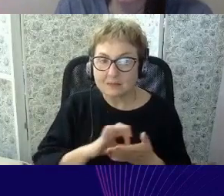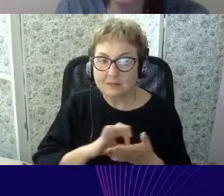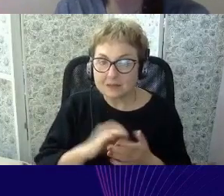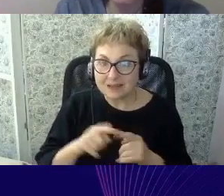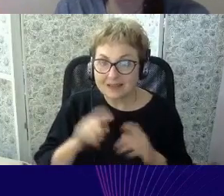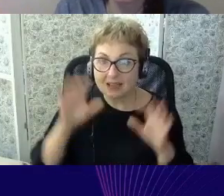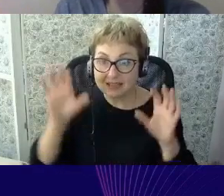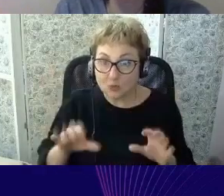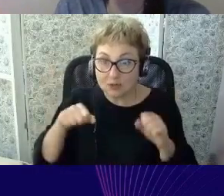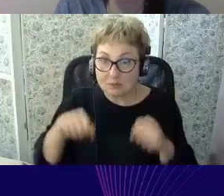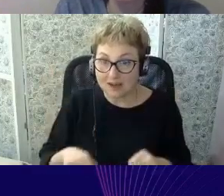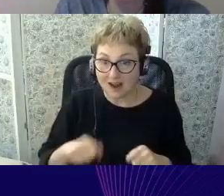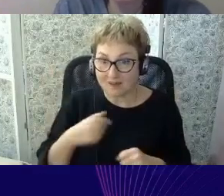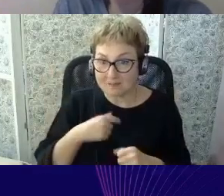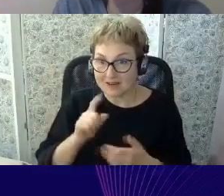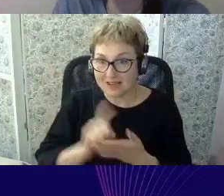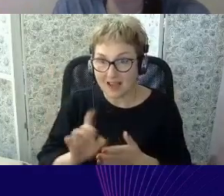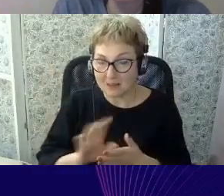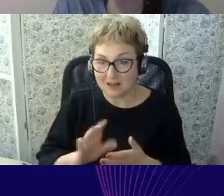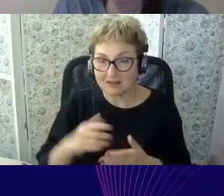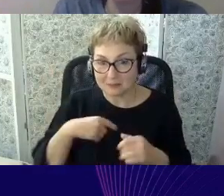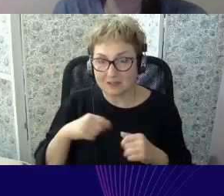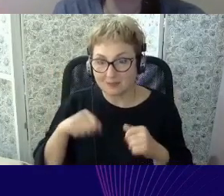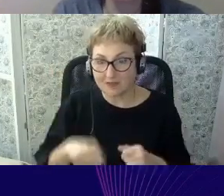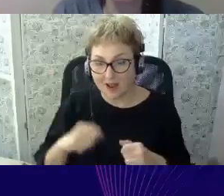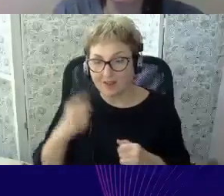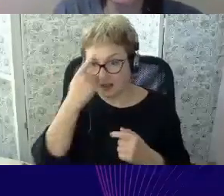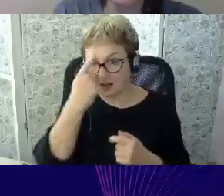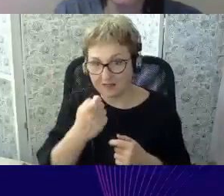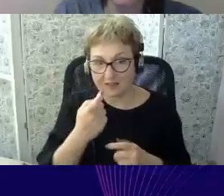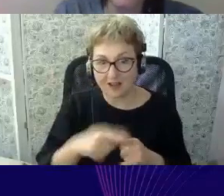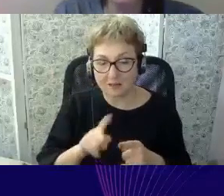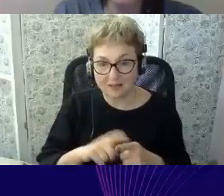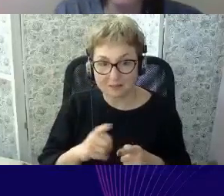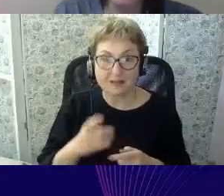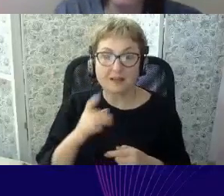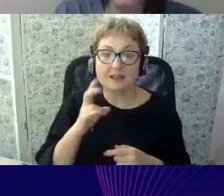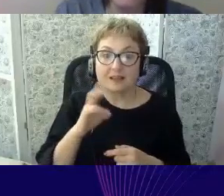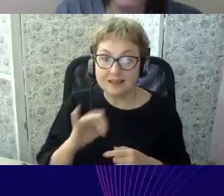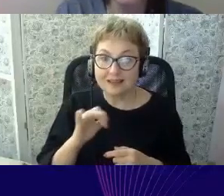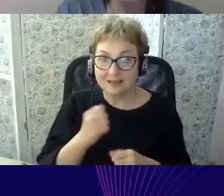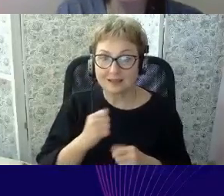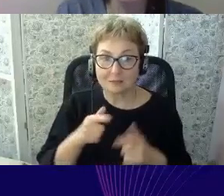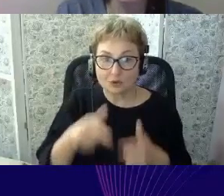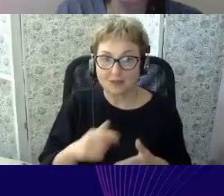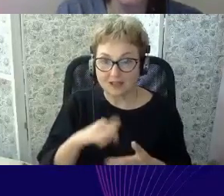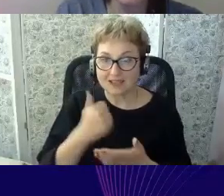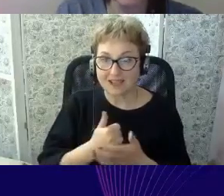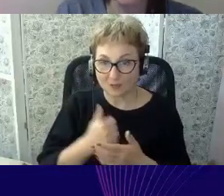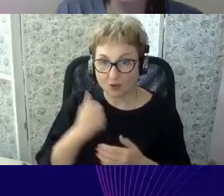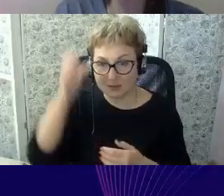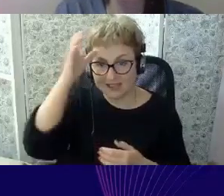это конституционное право, да, то есть мы не обязаны, мы вправе проинформировать об этом. Ну и поступил на основную